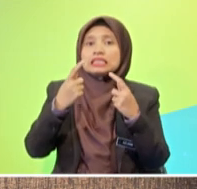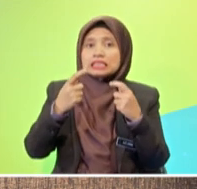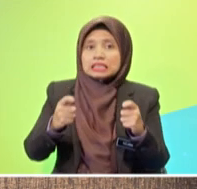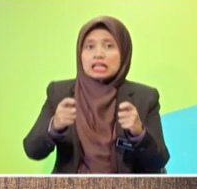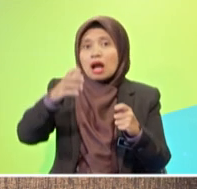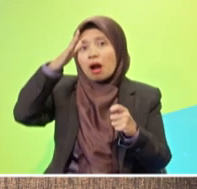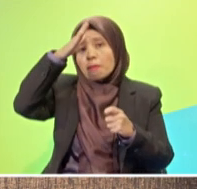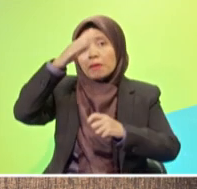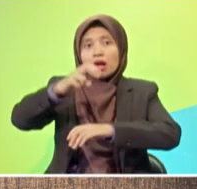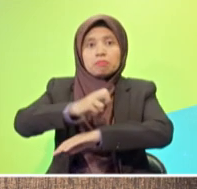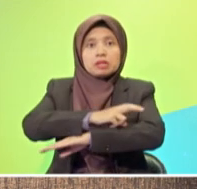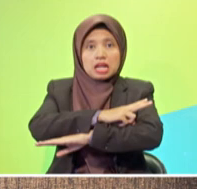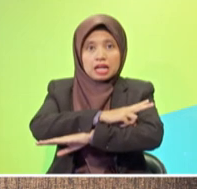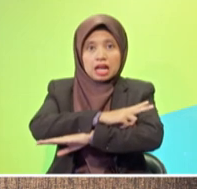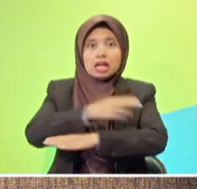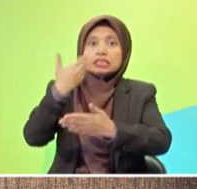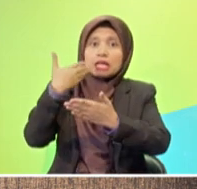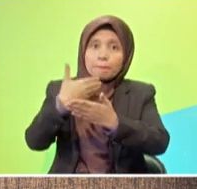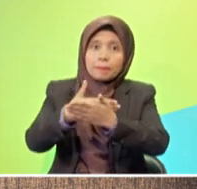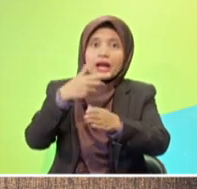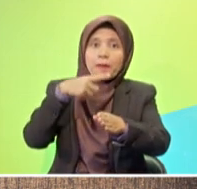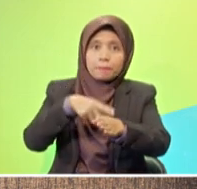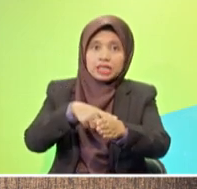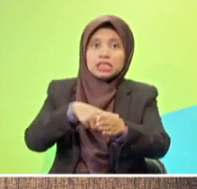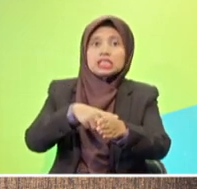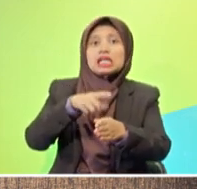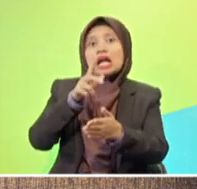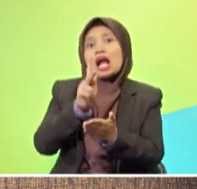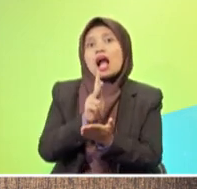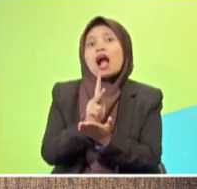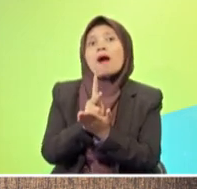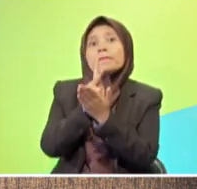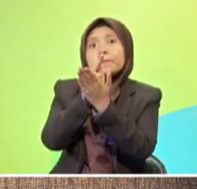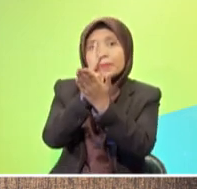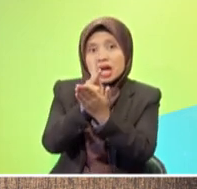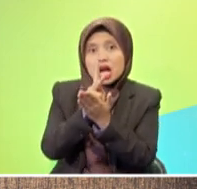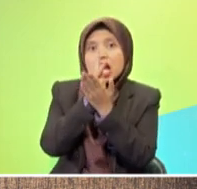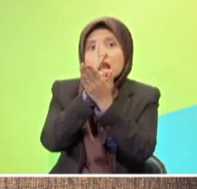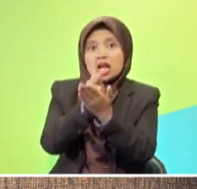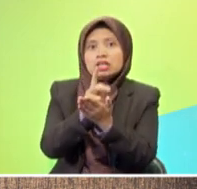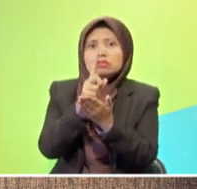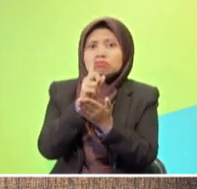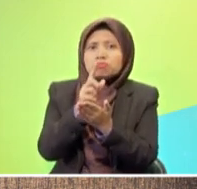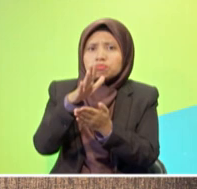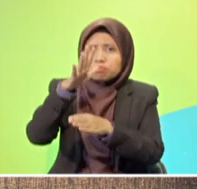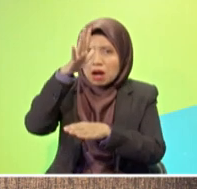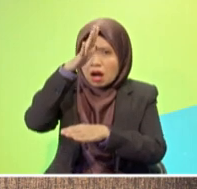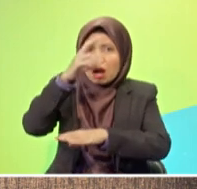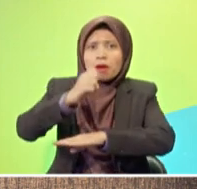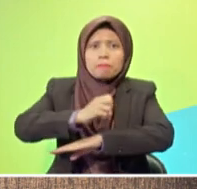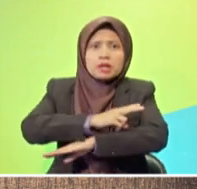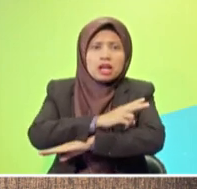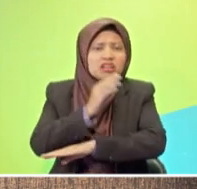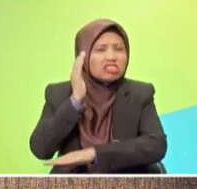sampai kepada kapal yang 3 buah lampu itu Seraya perlahan-lahan mendengarkan apa-apa percakapan orang